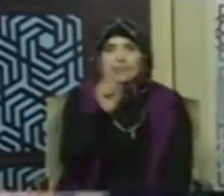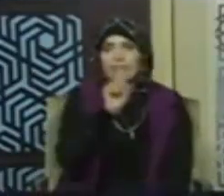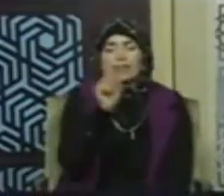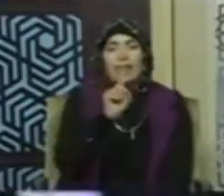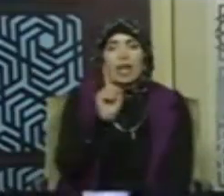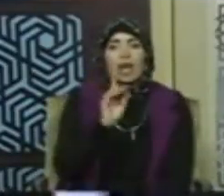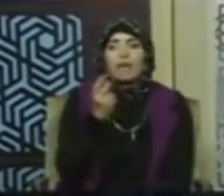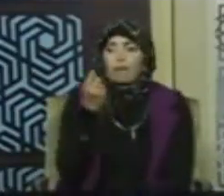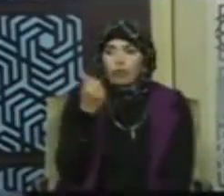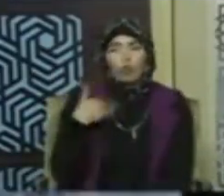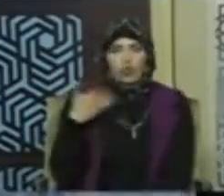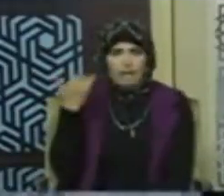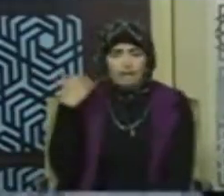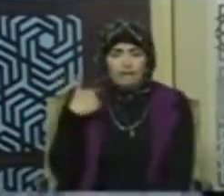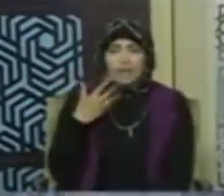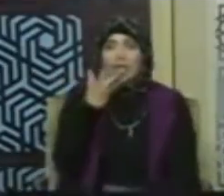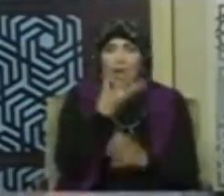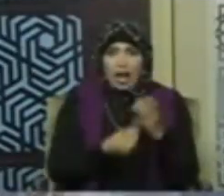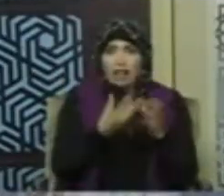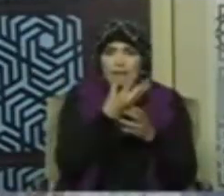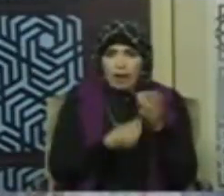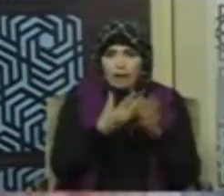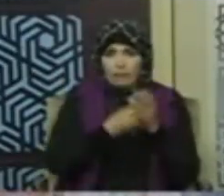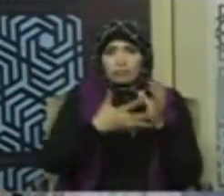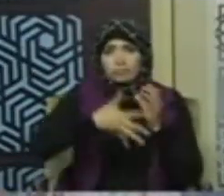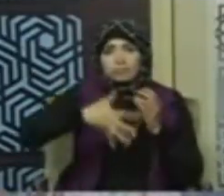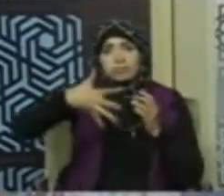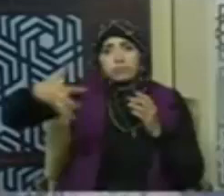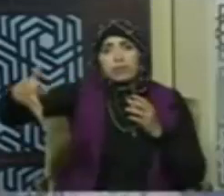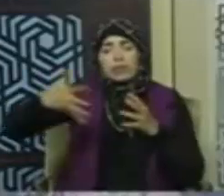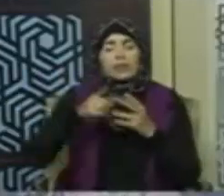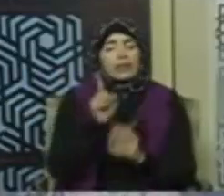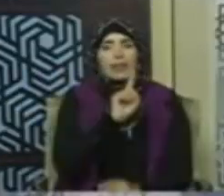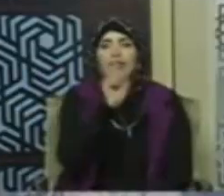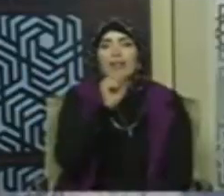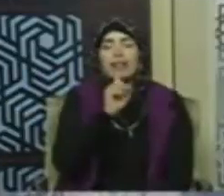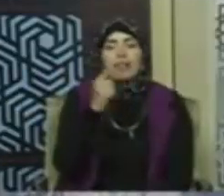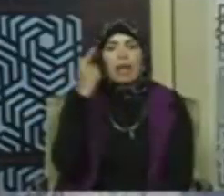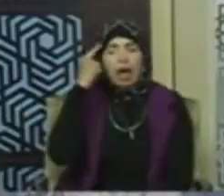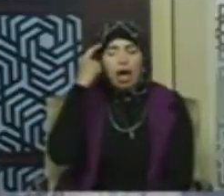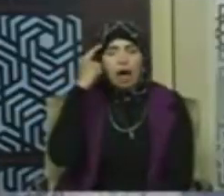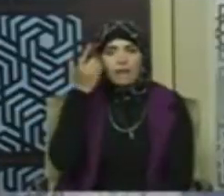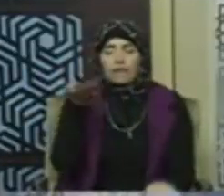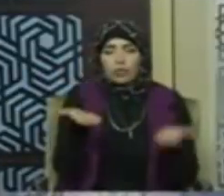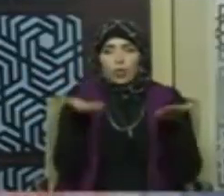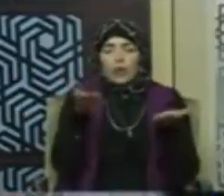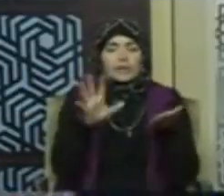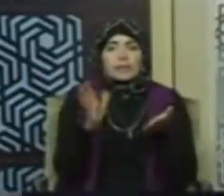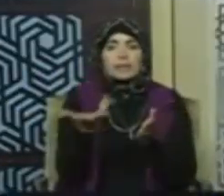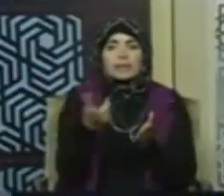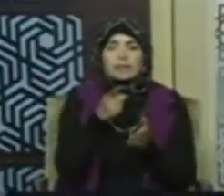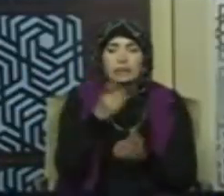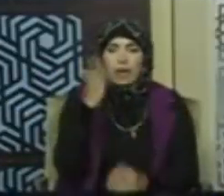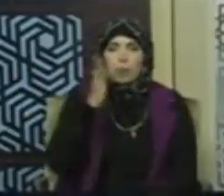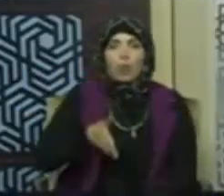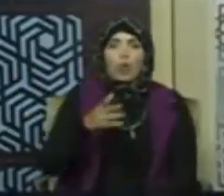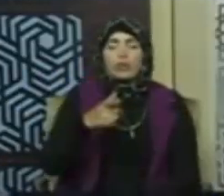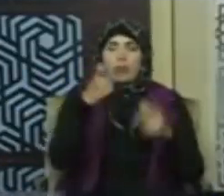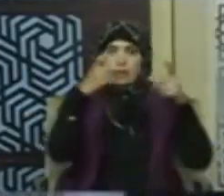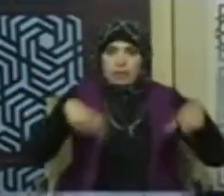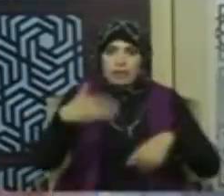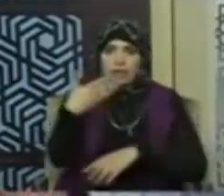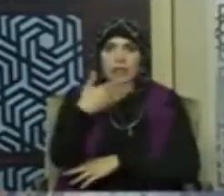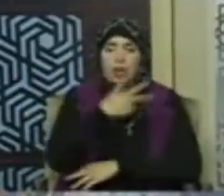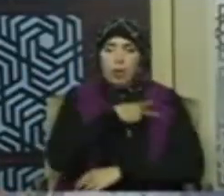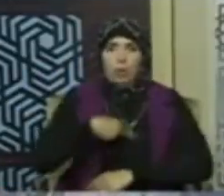فحسب، وإنما تقاس بقدرة الأفراد والدول معا. والنبي علمنا أن هناك